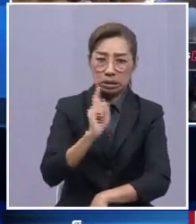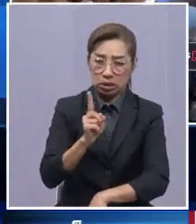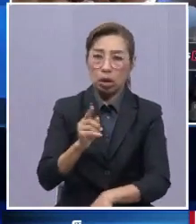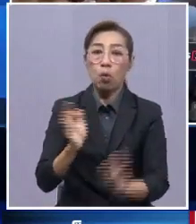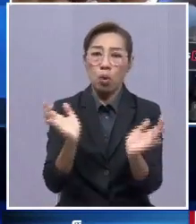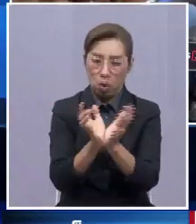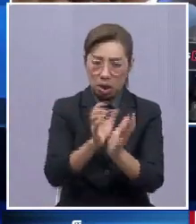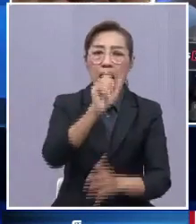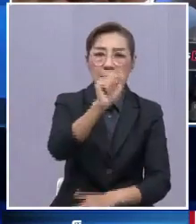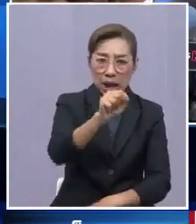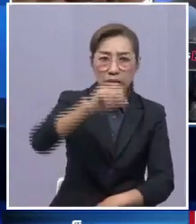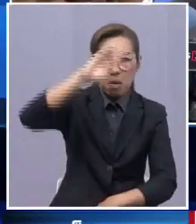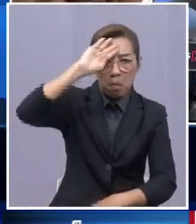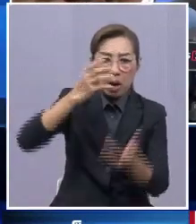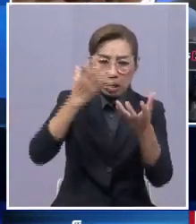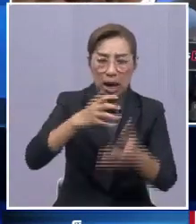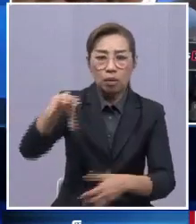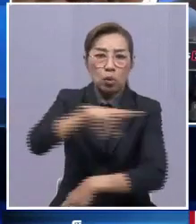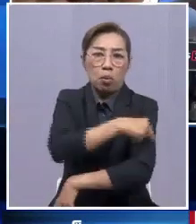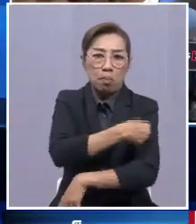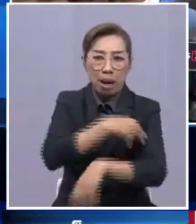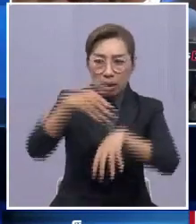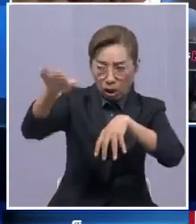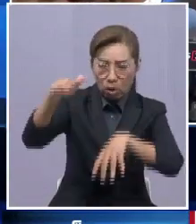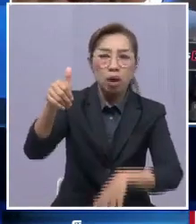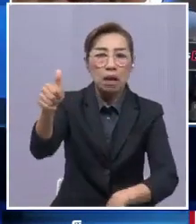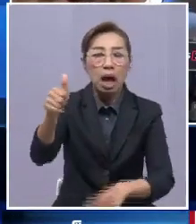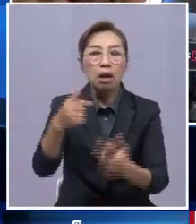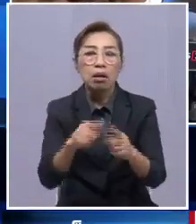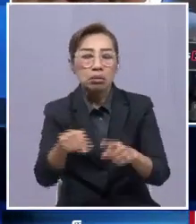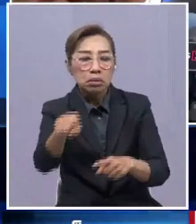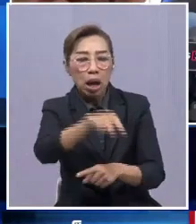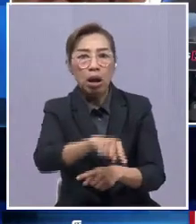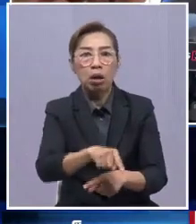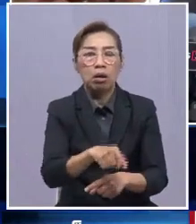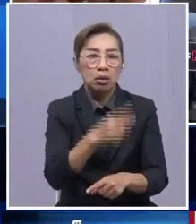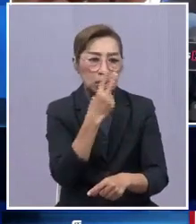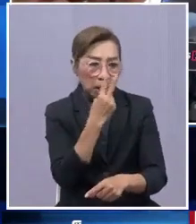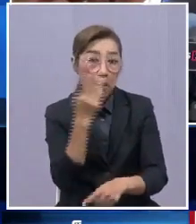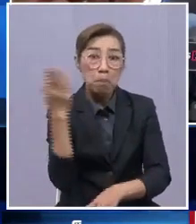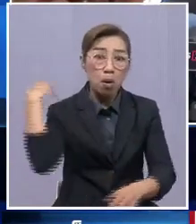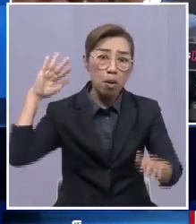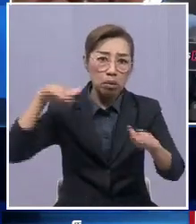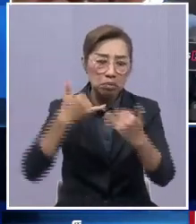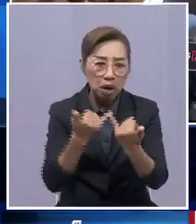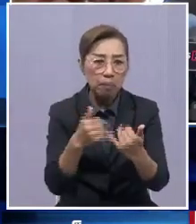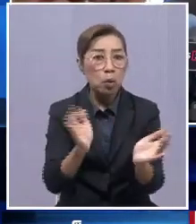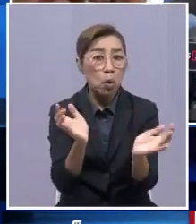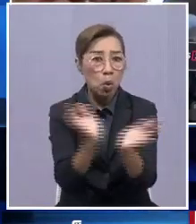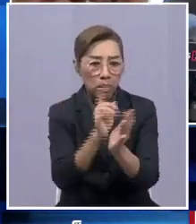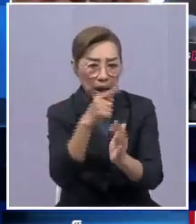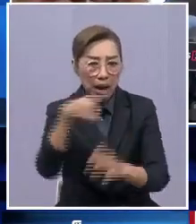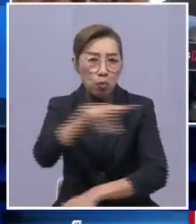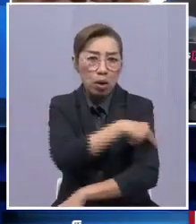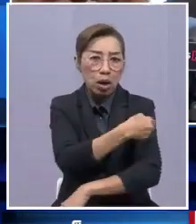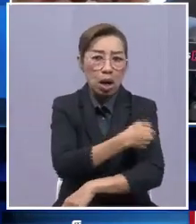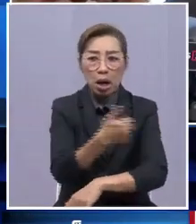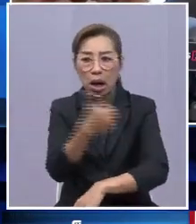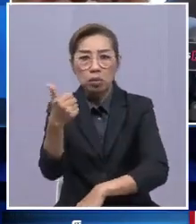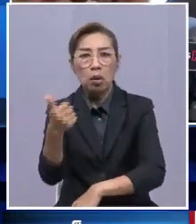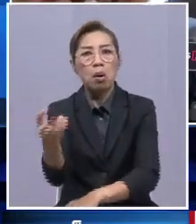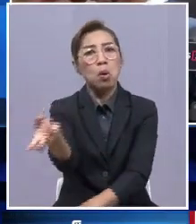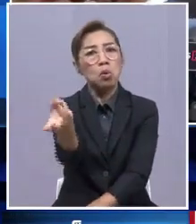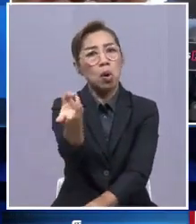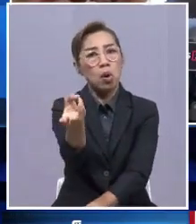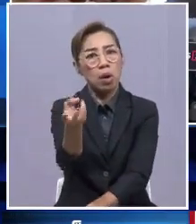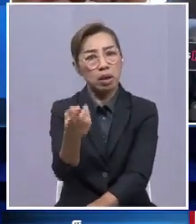สิทธิ์ออกไปรักษาตัวข้างนอกแต่ที่ผ่านมามีผู้ต้องขังน้อยมากที่ได้รับสิทธิ์นี้ผู้ต้องขังหลายคนก็มีปัญหาสุขภาพ